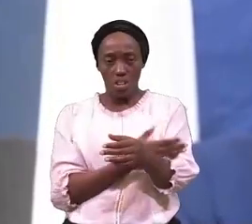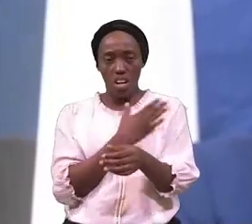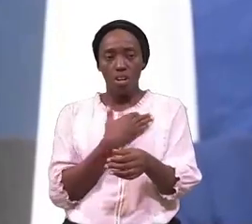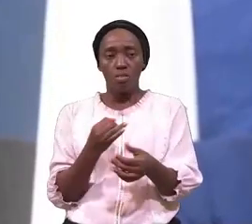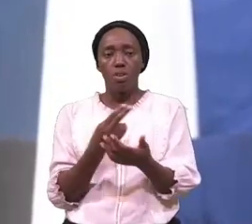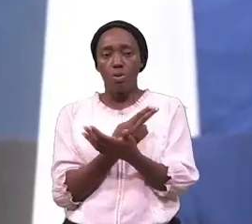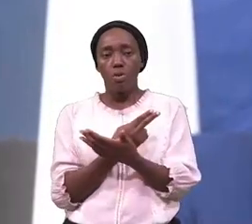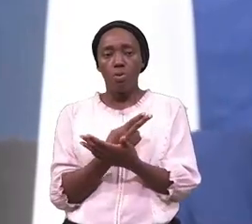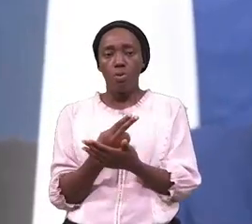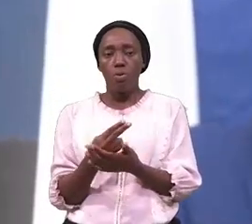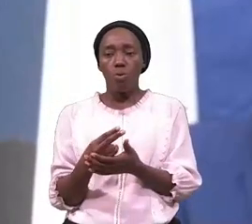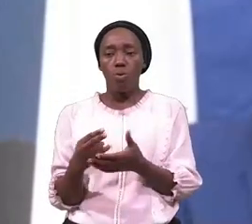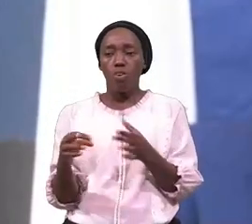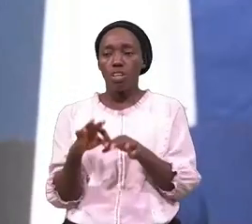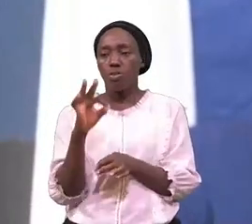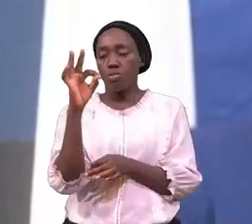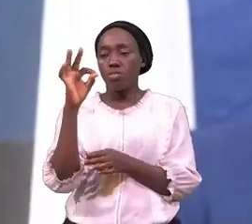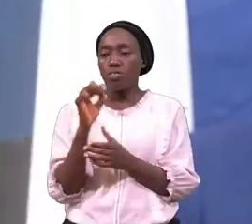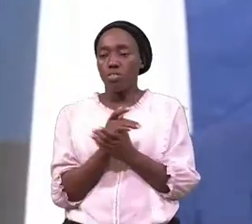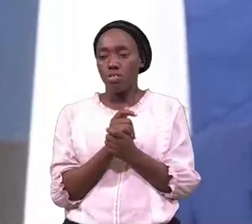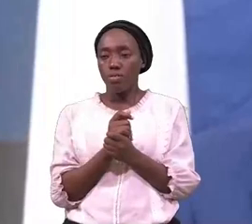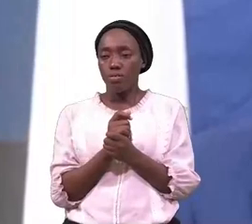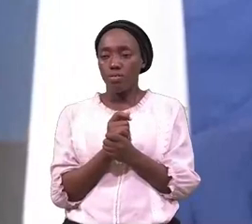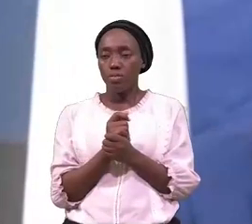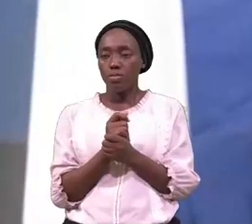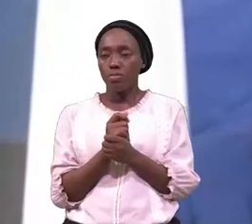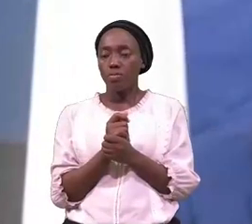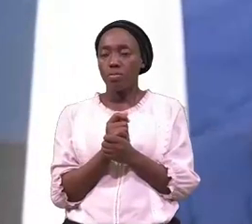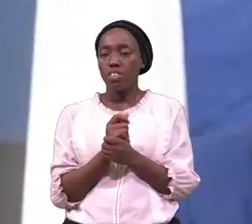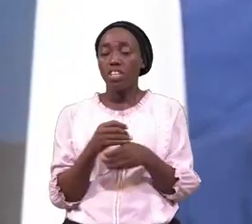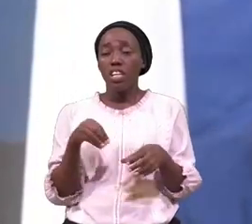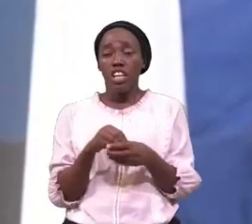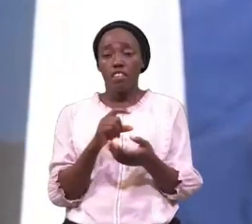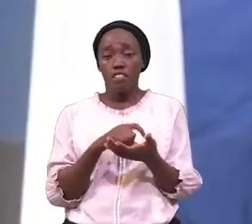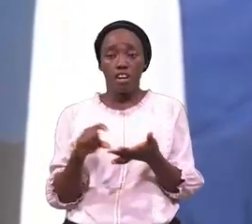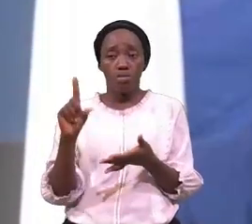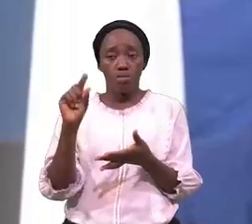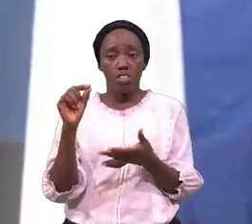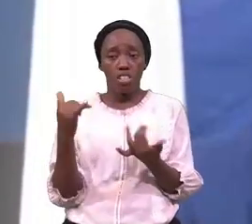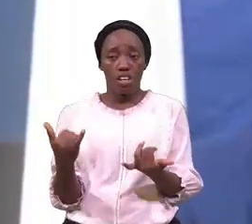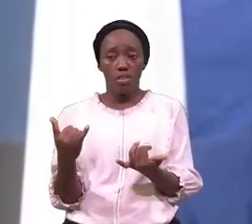Faites de toutes les nations des disciples, les baptisant au nom du Père, du Fils et du Saint-Esprit. Verset 20.